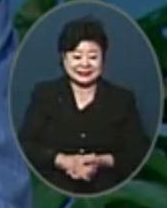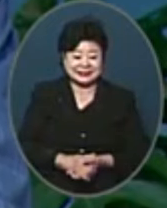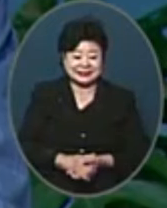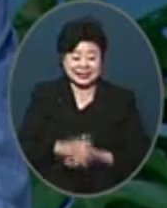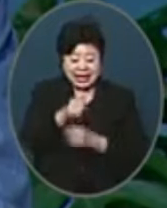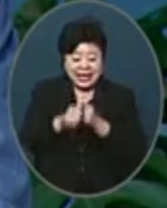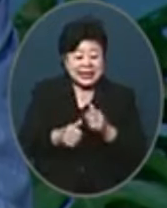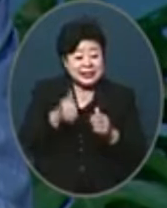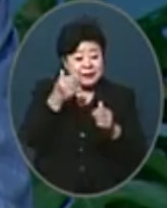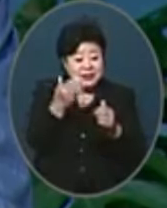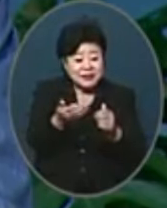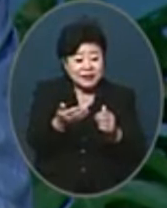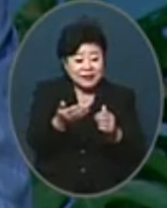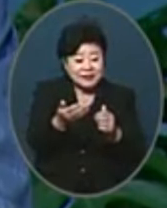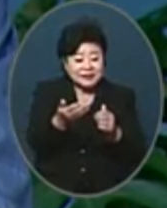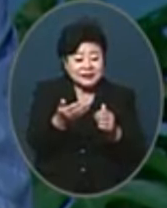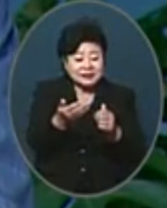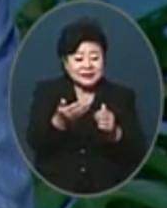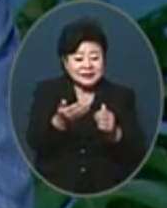하나님께서